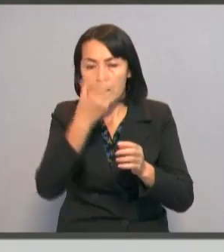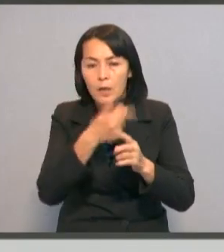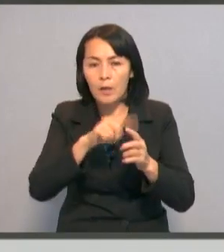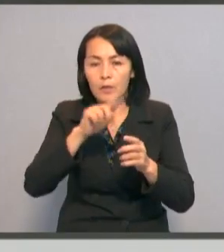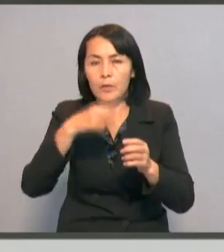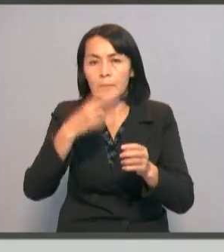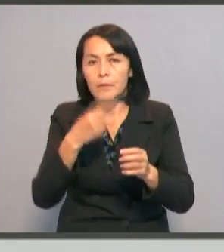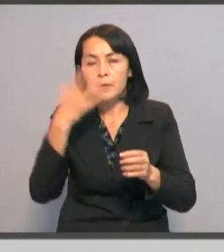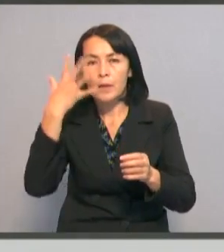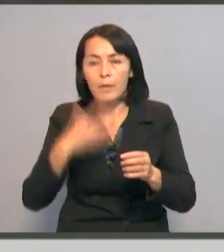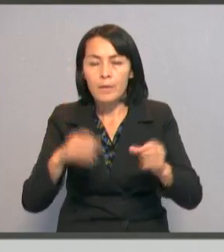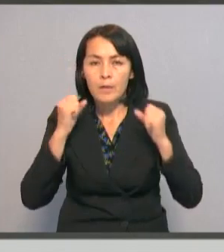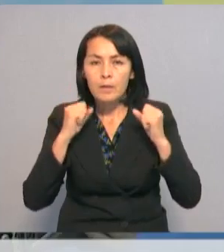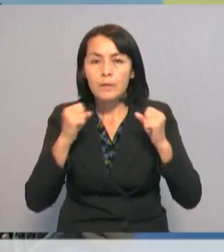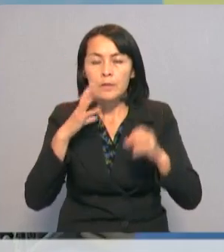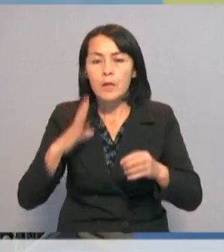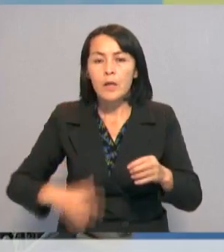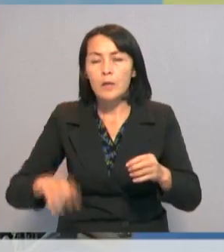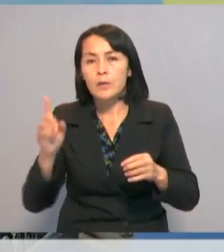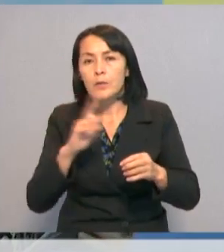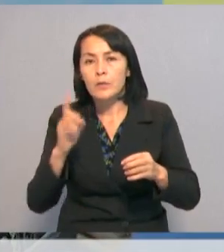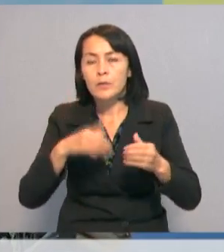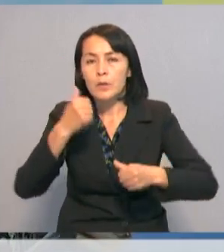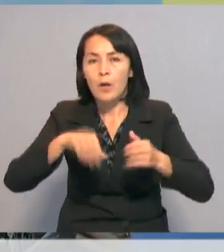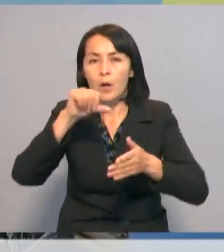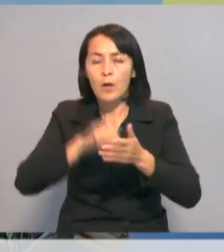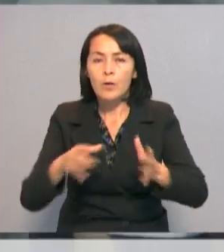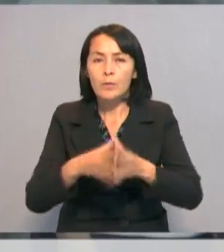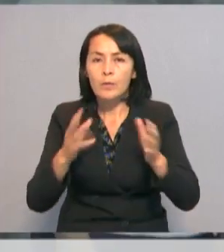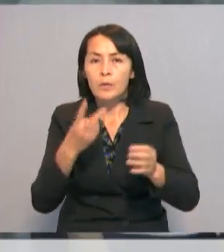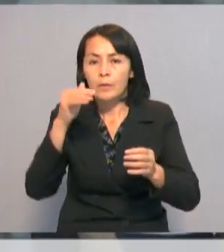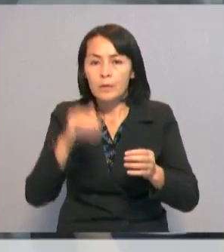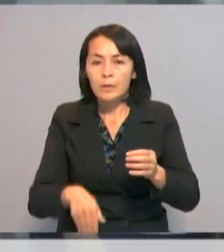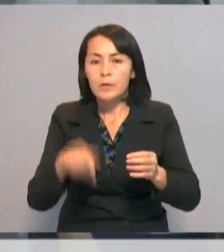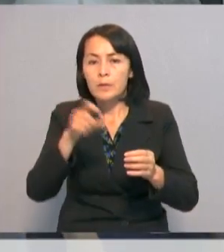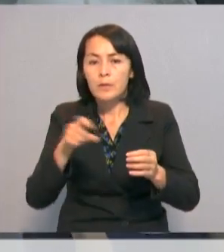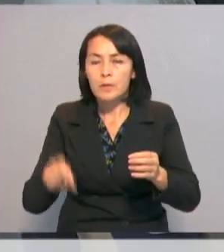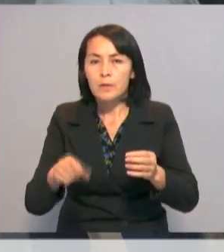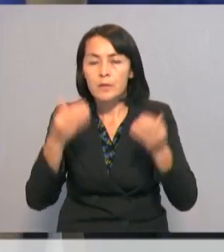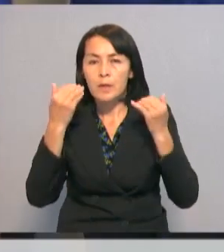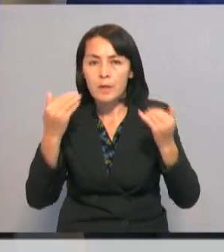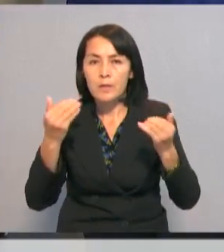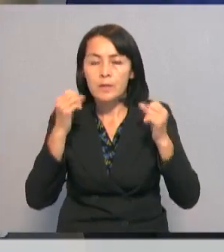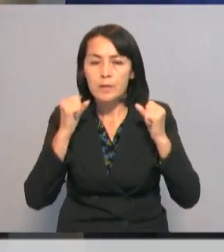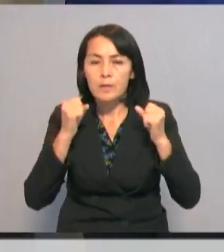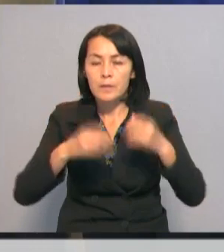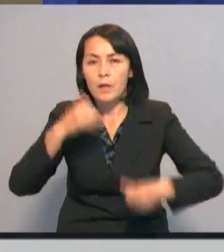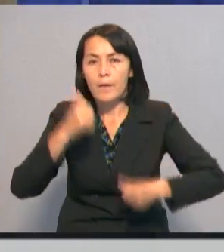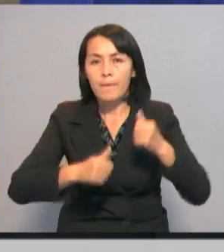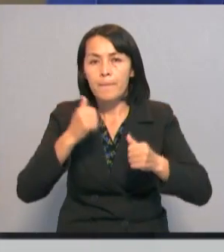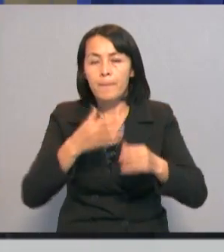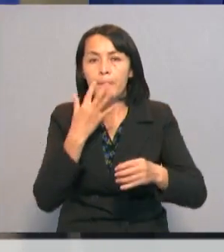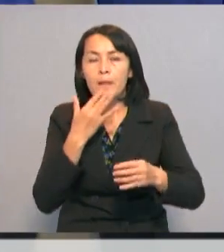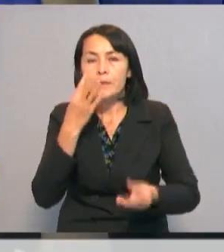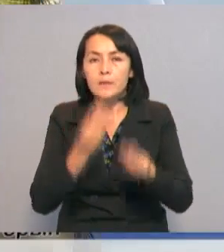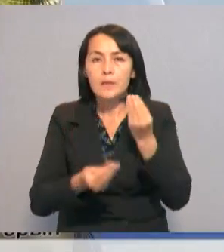включают 21 вид спорта ожидается что в соревнованиях примут участие более 2.000 спортсменов этнические спортивные состязания основаны на